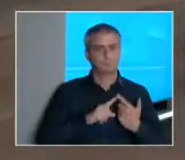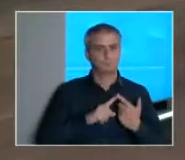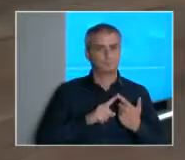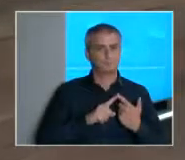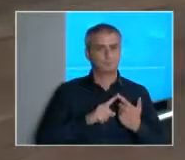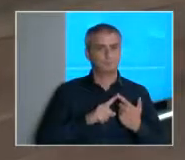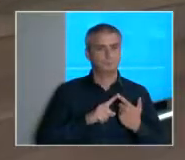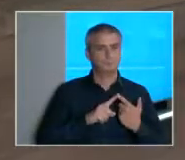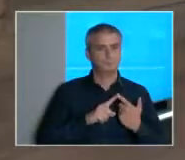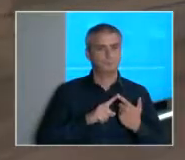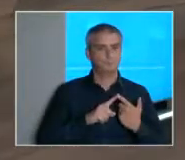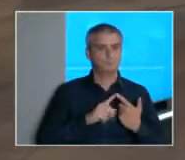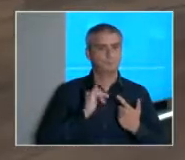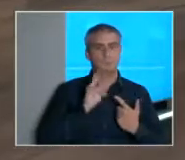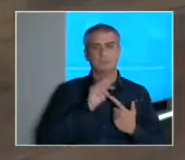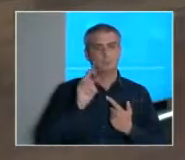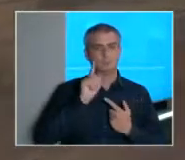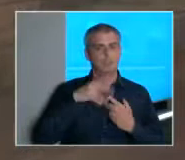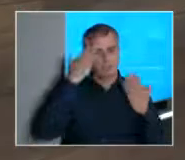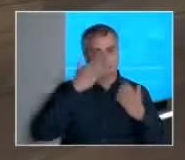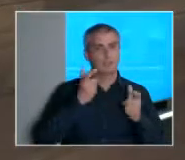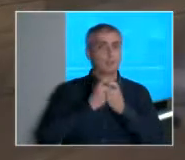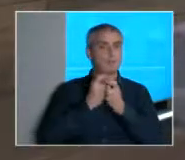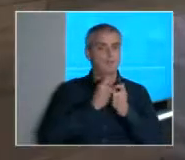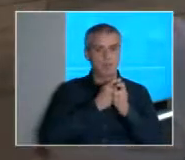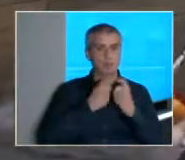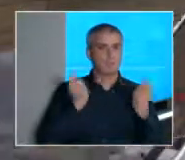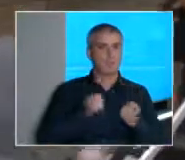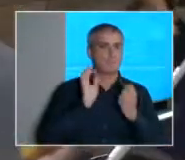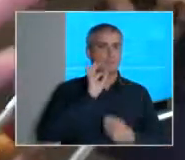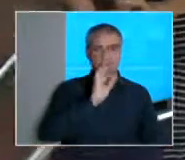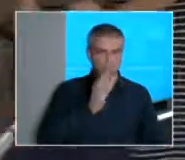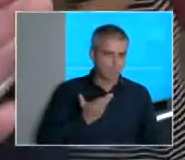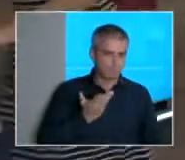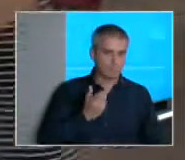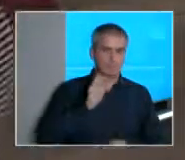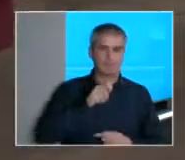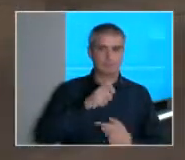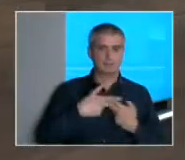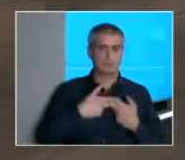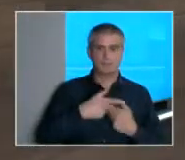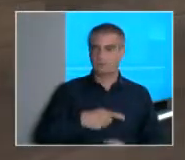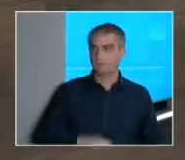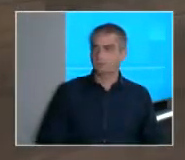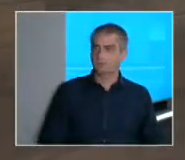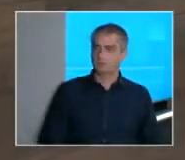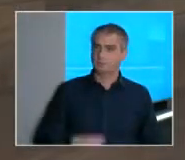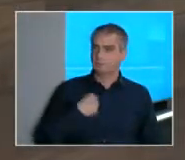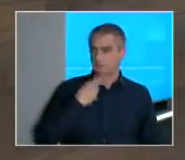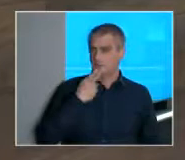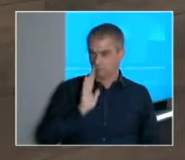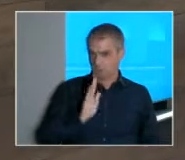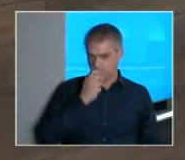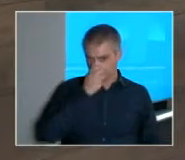כן. באיזה נושאים צריכות להתמקד המפלגות בקמפיינים שלהם לכנסת הקרובה? אני אענה על זה